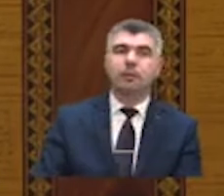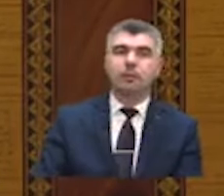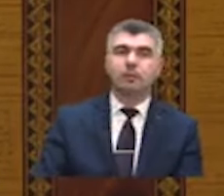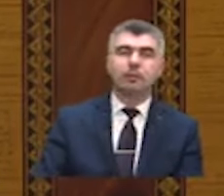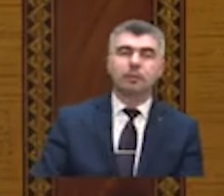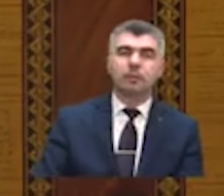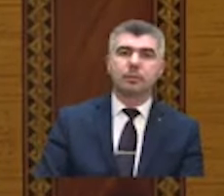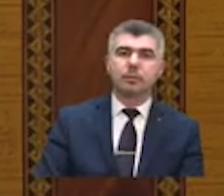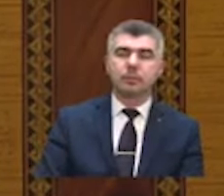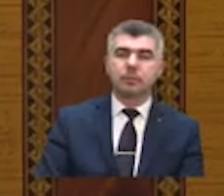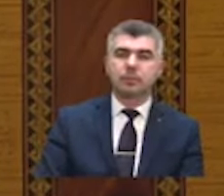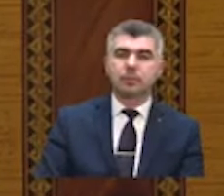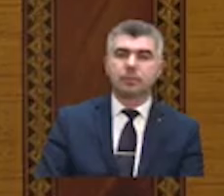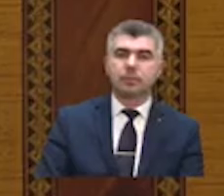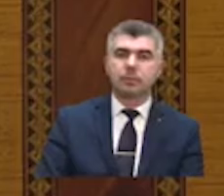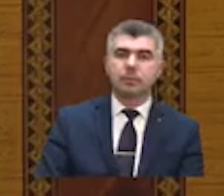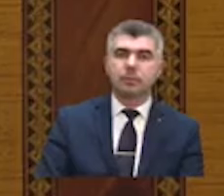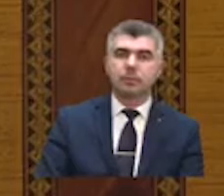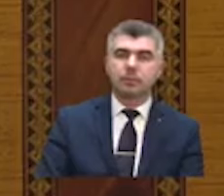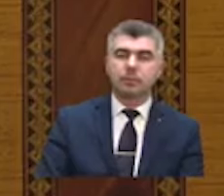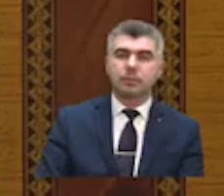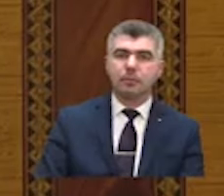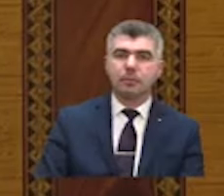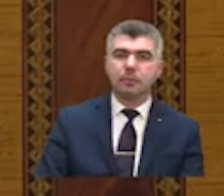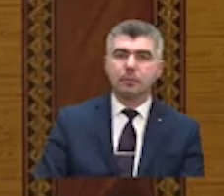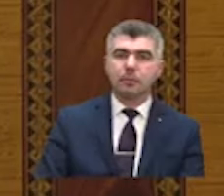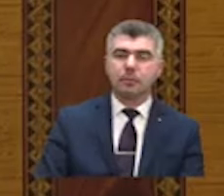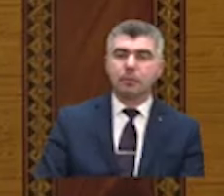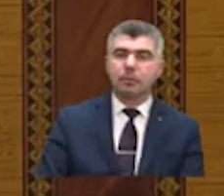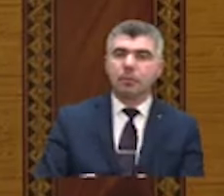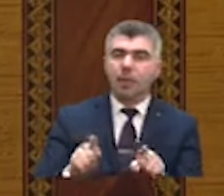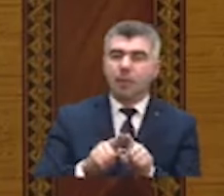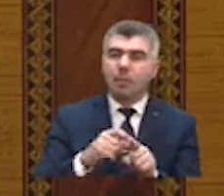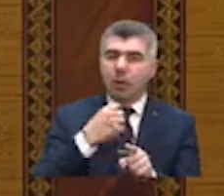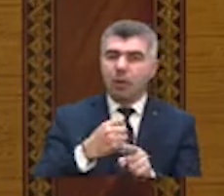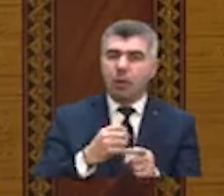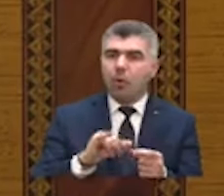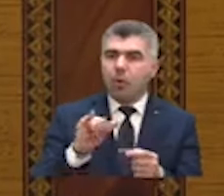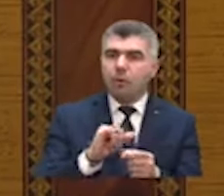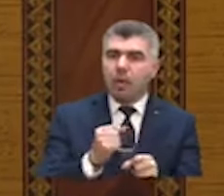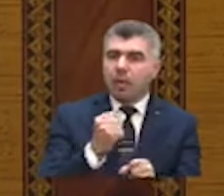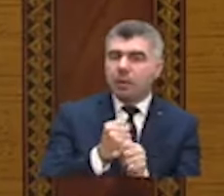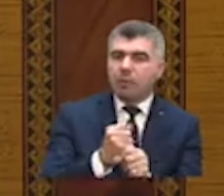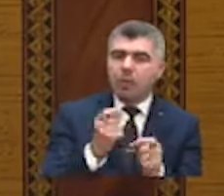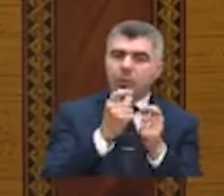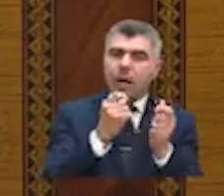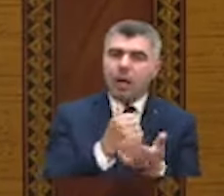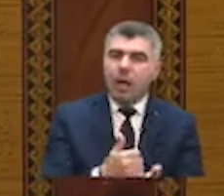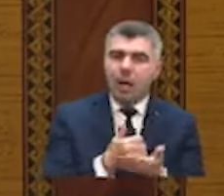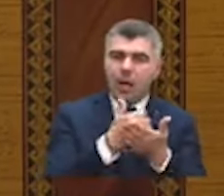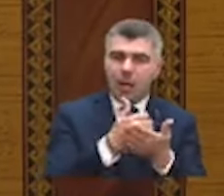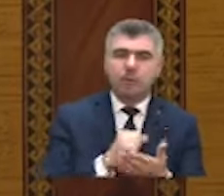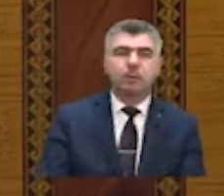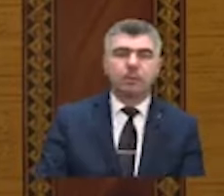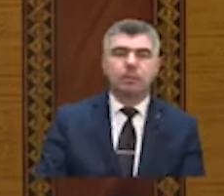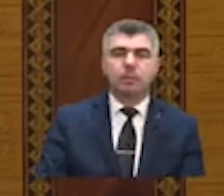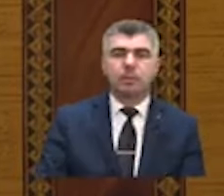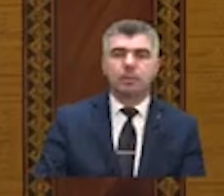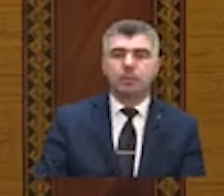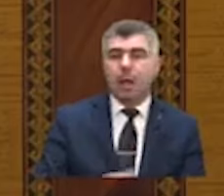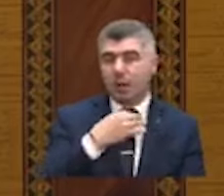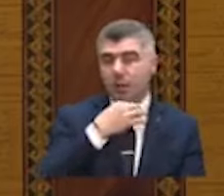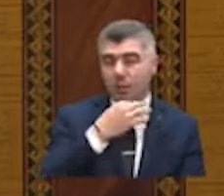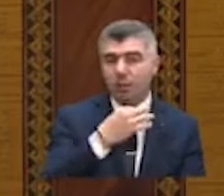ديالكم اخوان كتكلم على الاكتيفيتي ديال الاستثمار يمكن لي نقوللكم